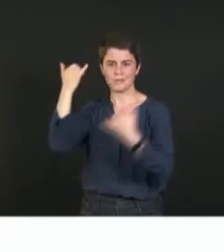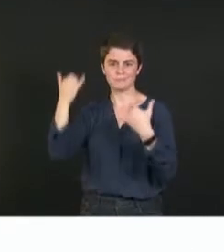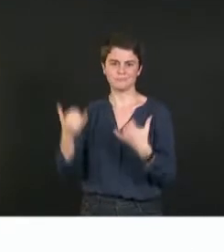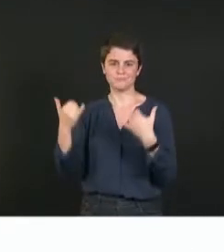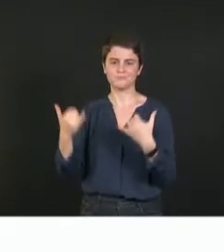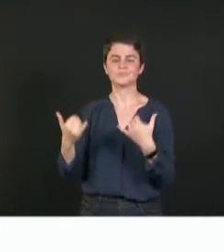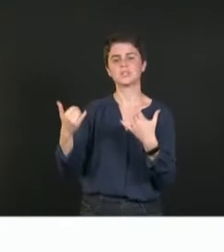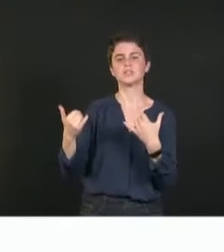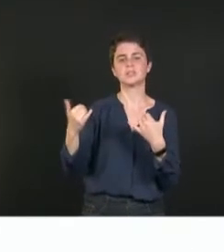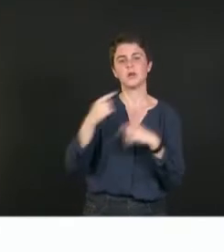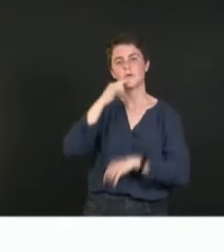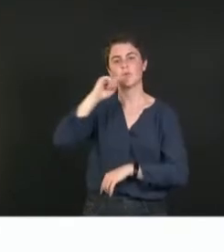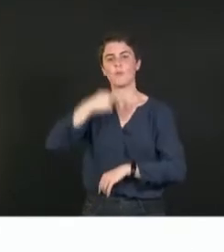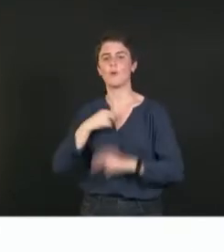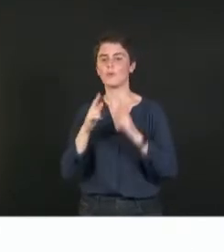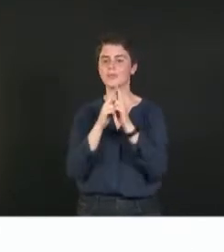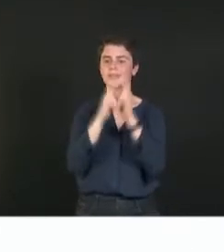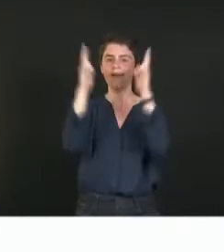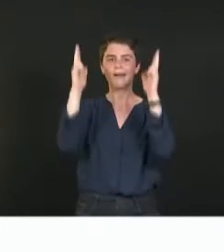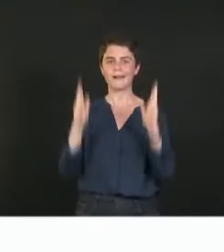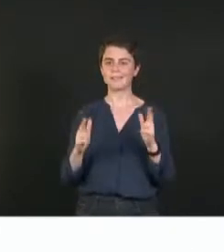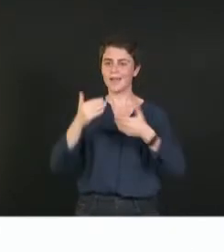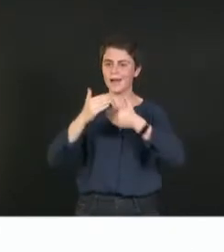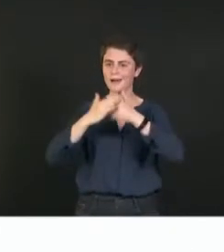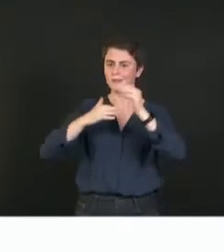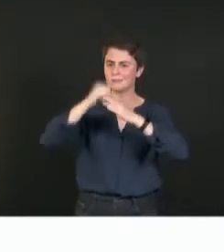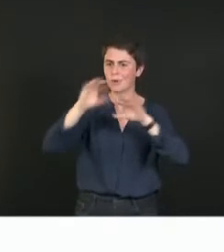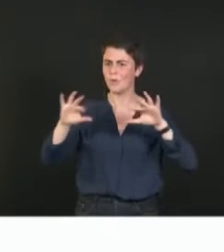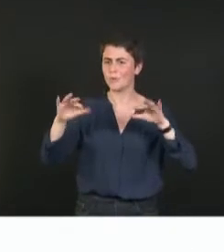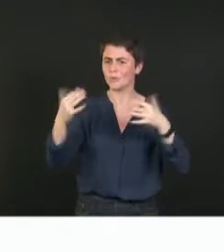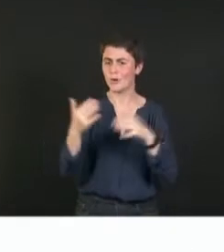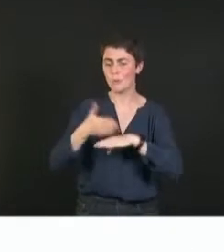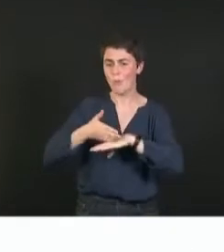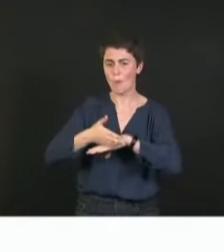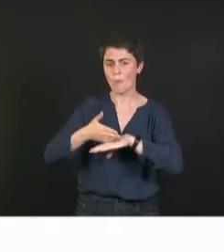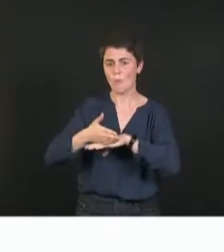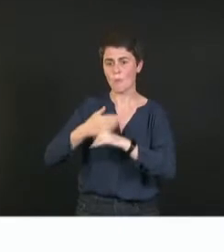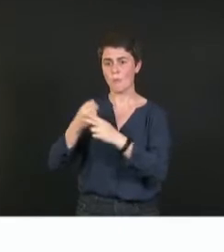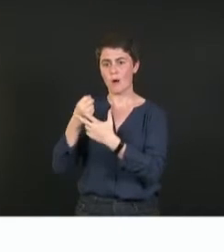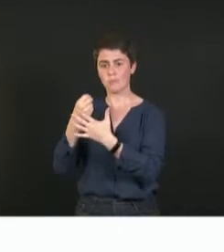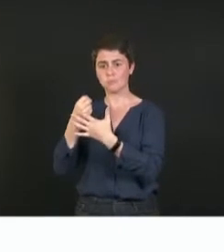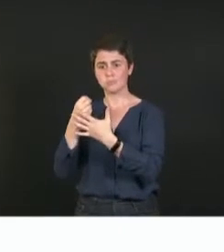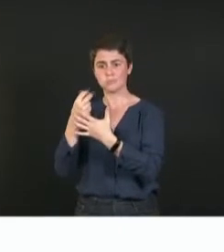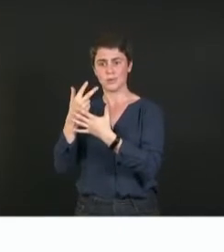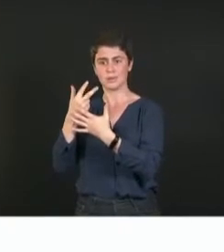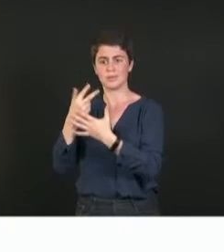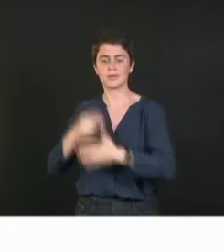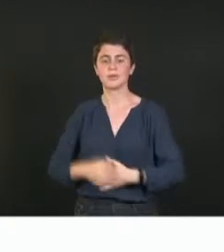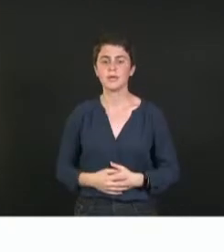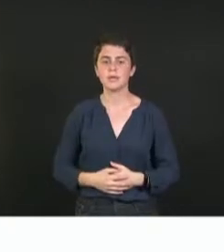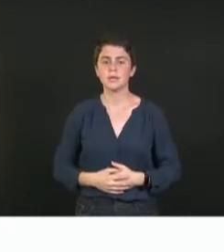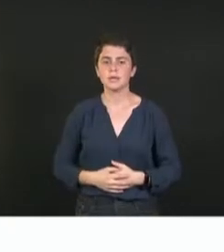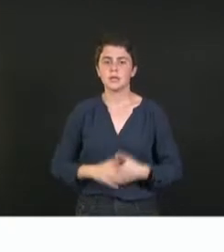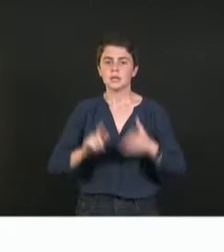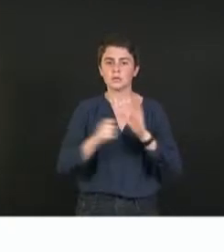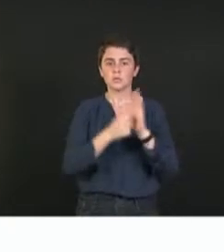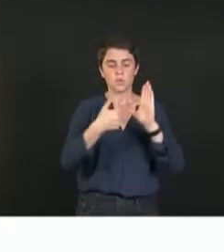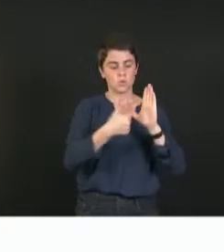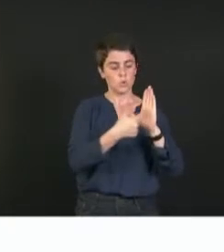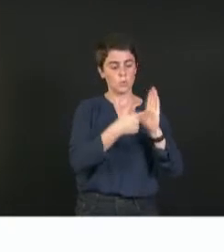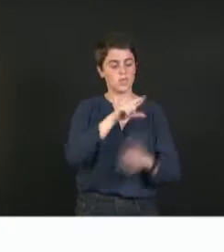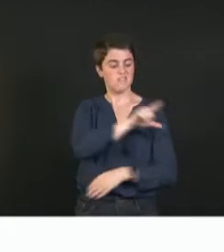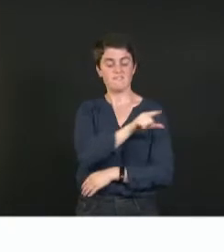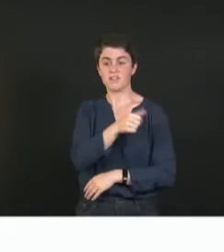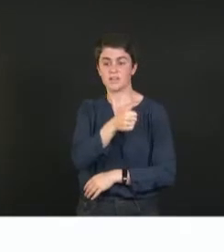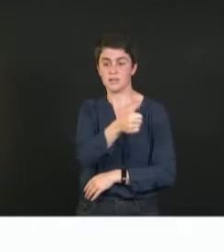hêtre. Donc en fait on est en 2021, enfin c'est 2019 je crois exactement, mais sur la carte de gauche, donc